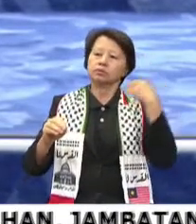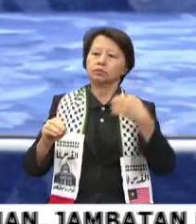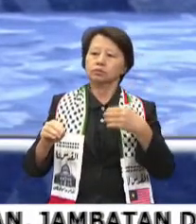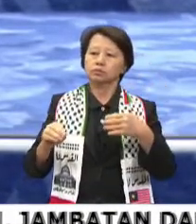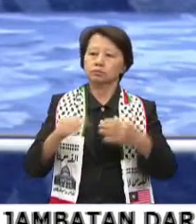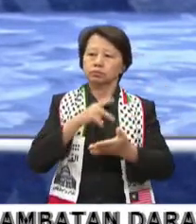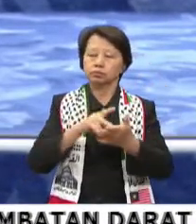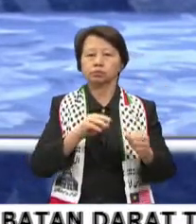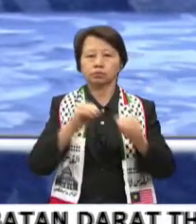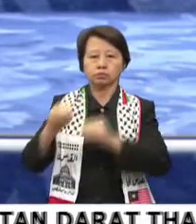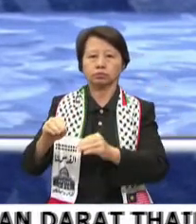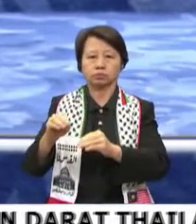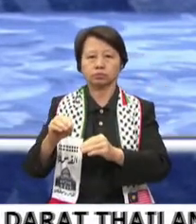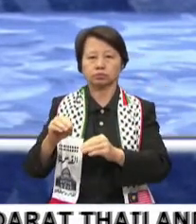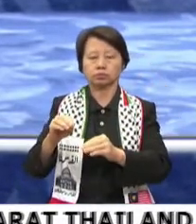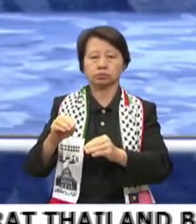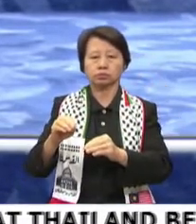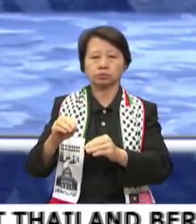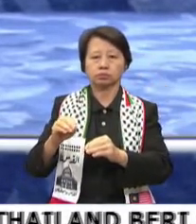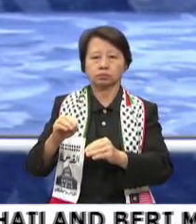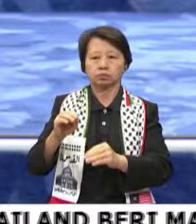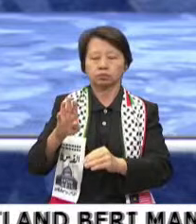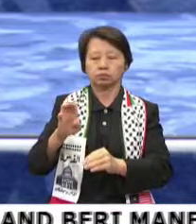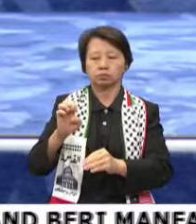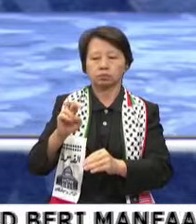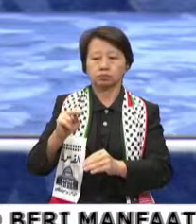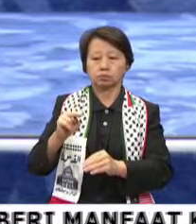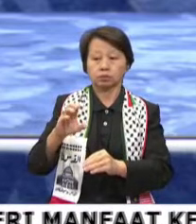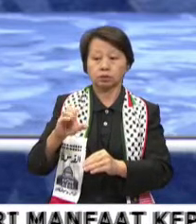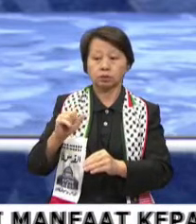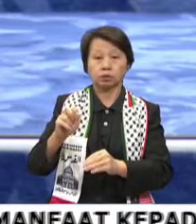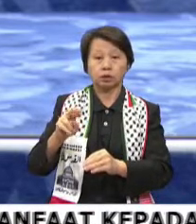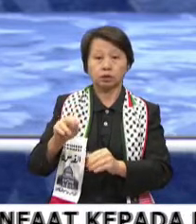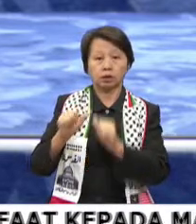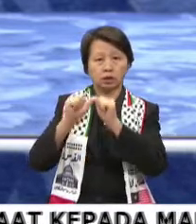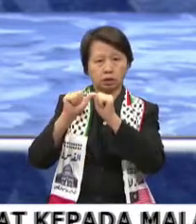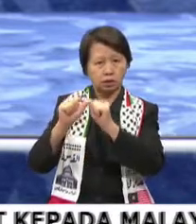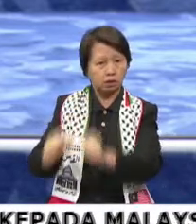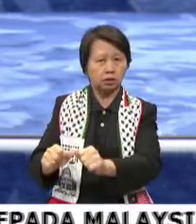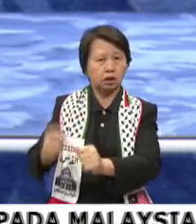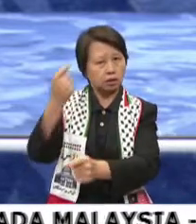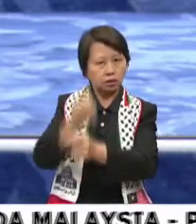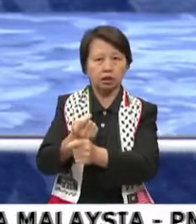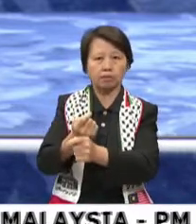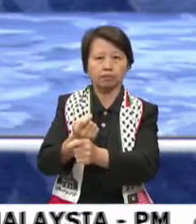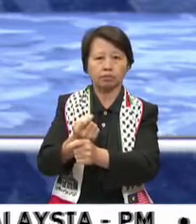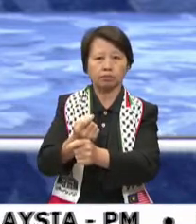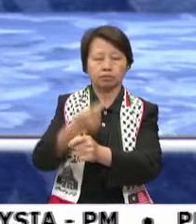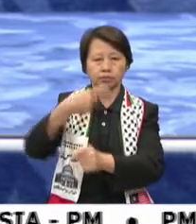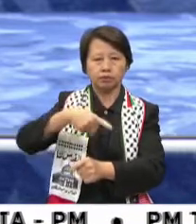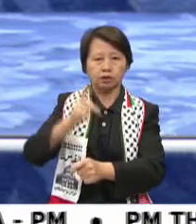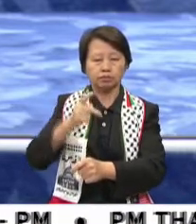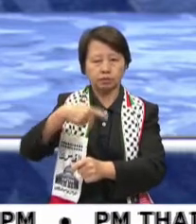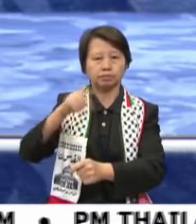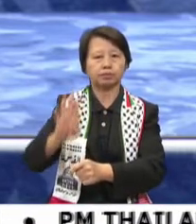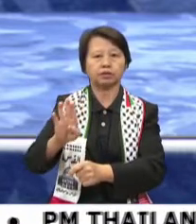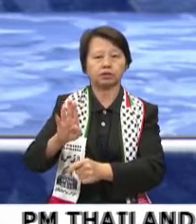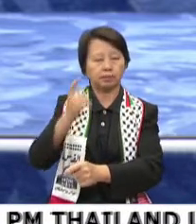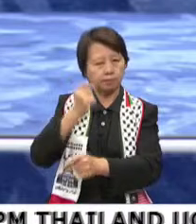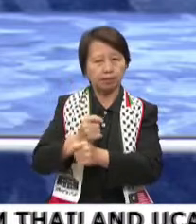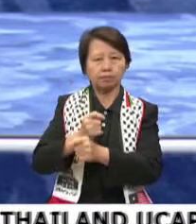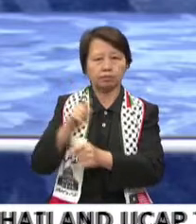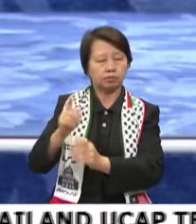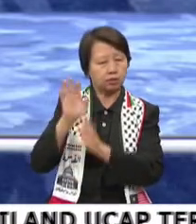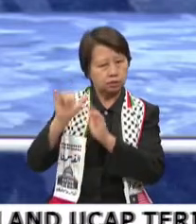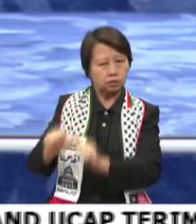pemindahan bencana kekal bencana Mak pusat kekal pbkb dan